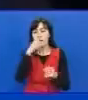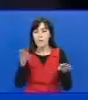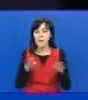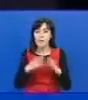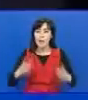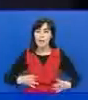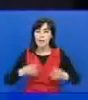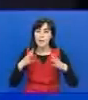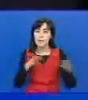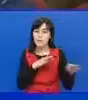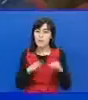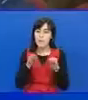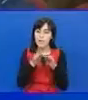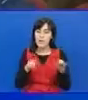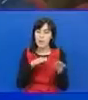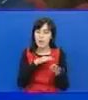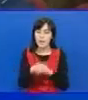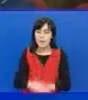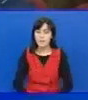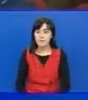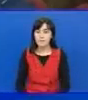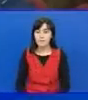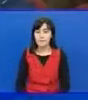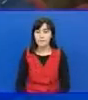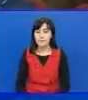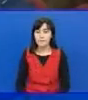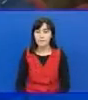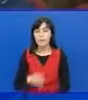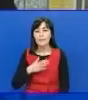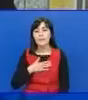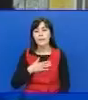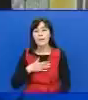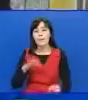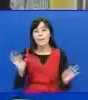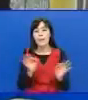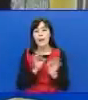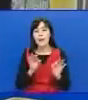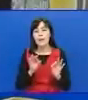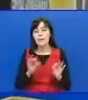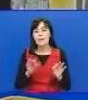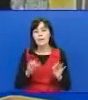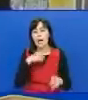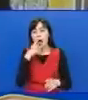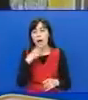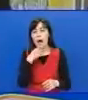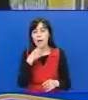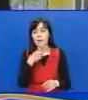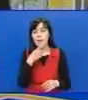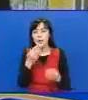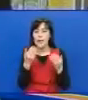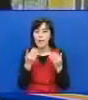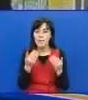салтанатты шараны бұл жолы шәкірттері ұйымдастырған. Мен енді мысалға ән музыка саласын айтатын болсам, қазір енді